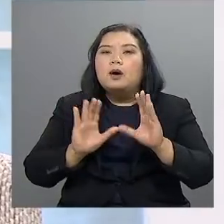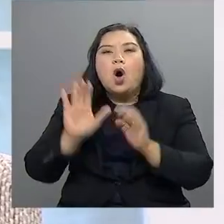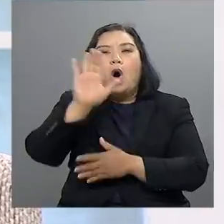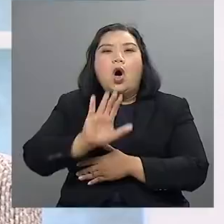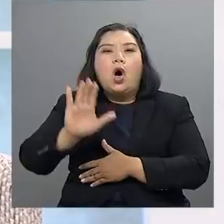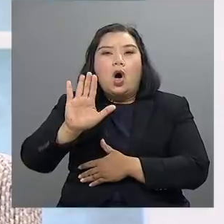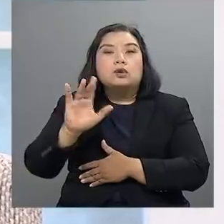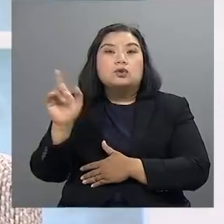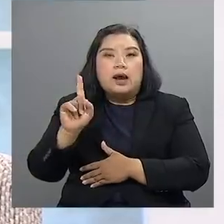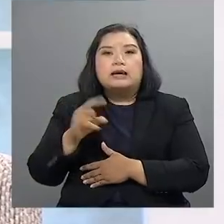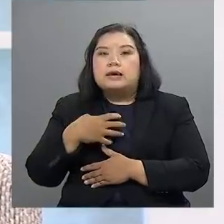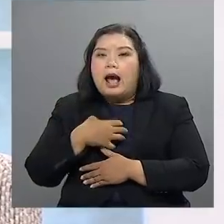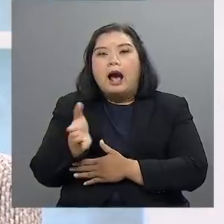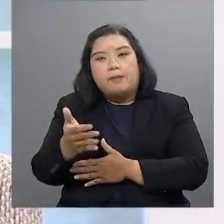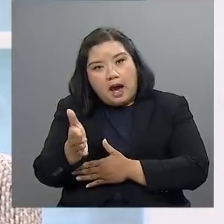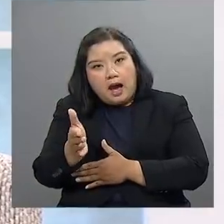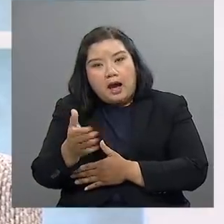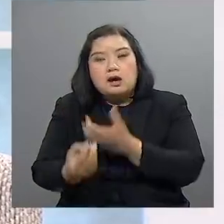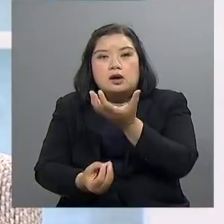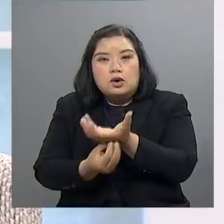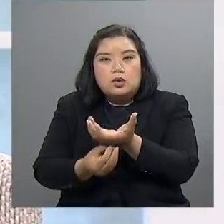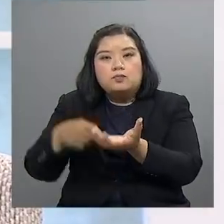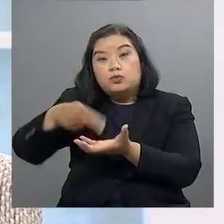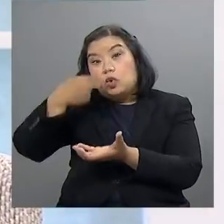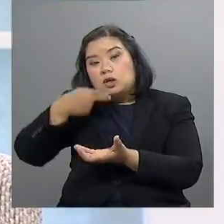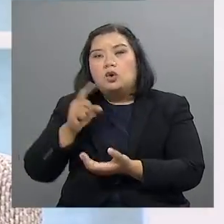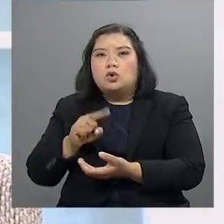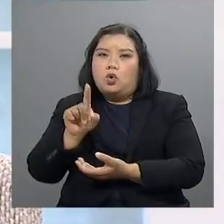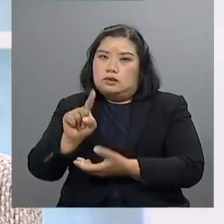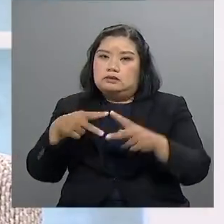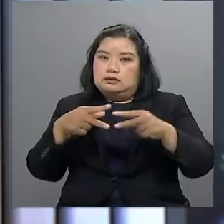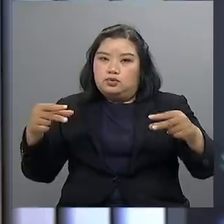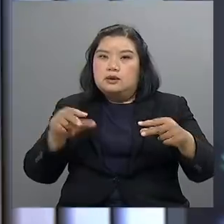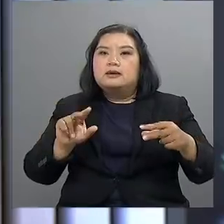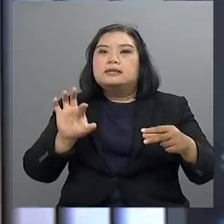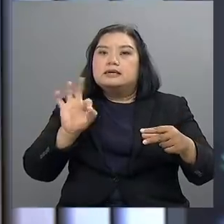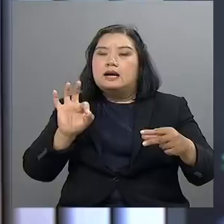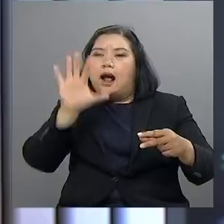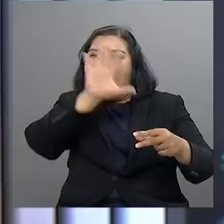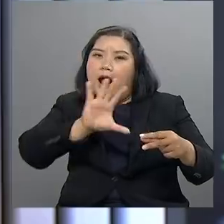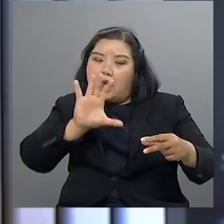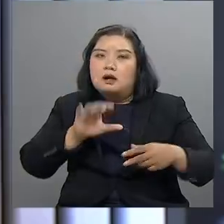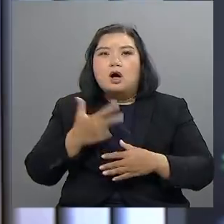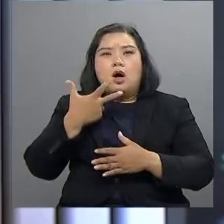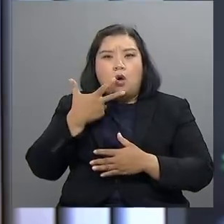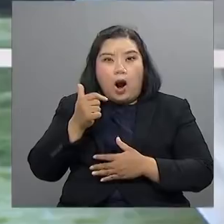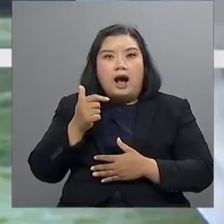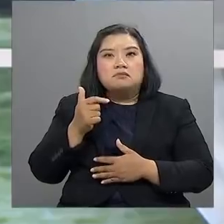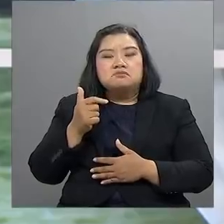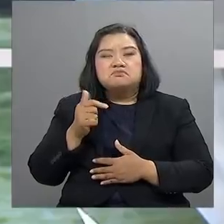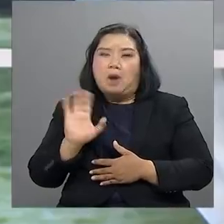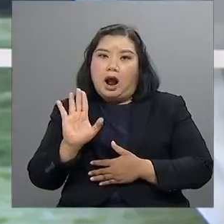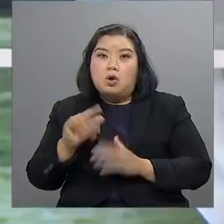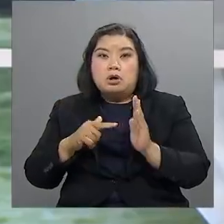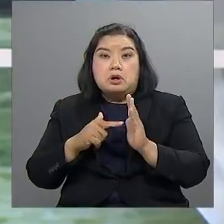แซลมอนหรือว่ากินกับก๋วยเตี๋ยวไก่ก็ต้องเป็นสีอ่อนๆมันจะได้ไม่ขมเกินไป หวานเป็นลมขมเป็นยา ใช่ค่ะพี่ทับกิน